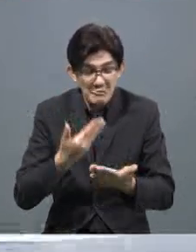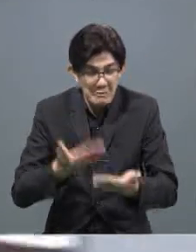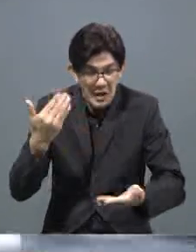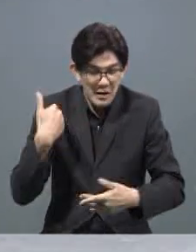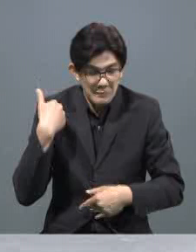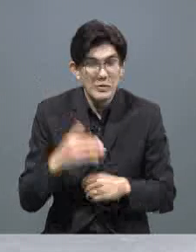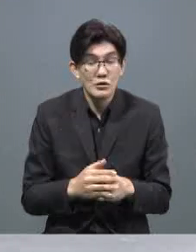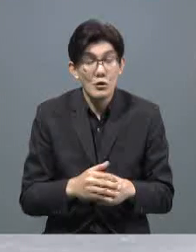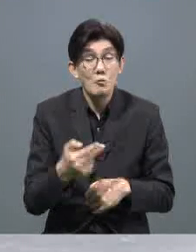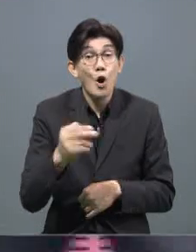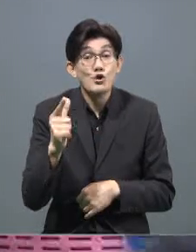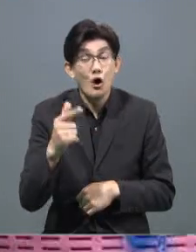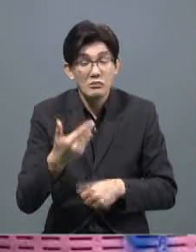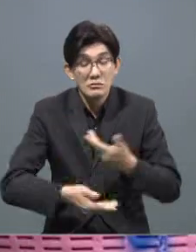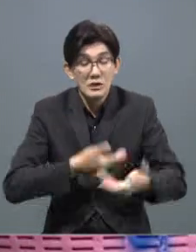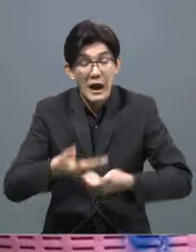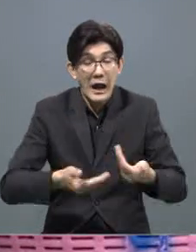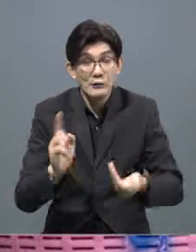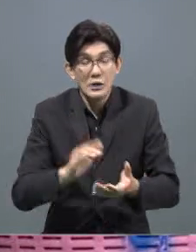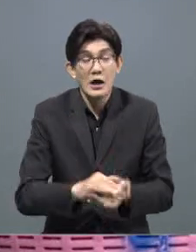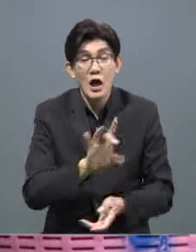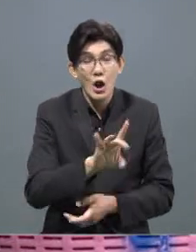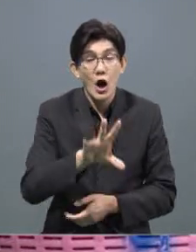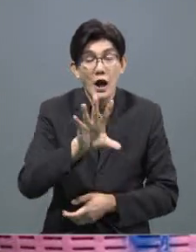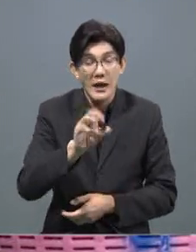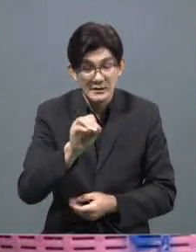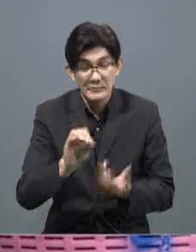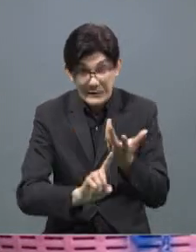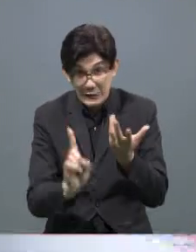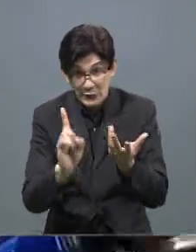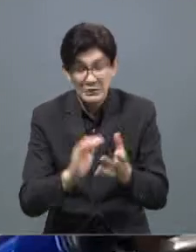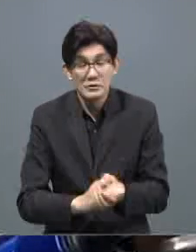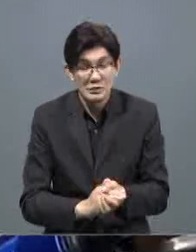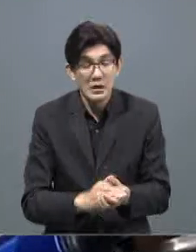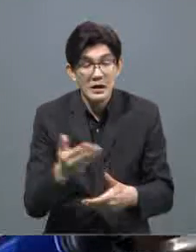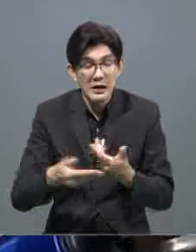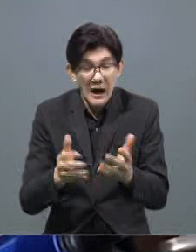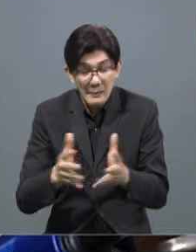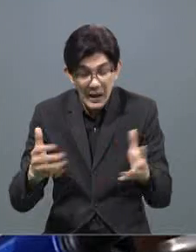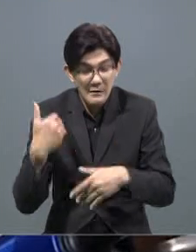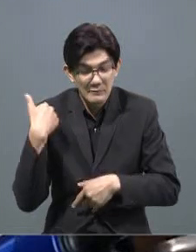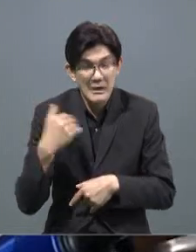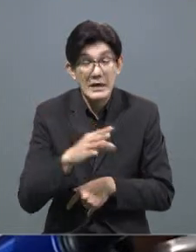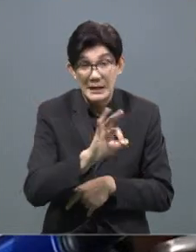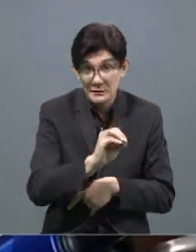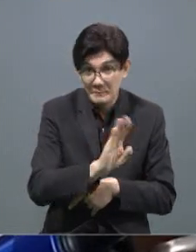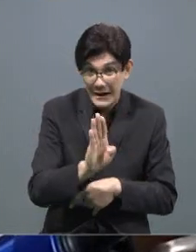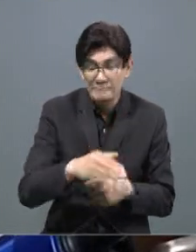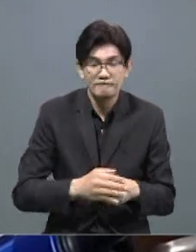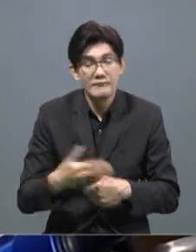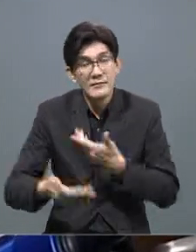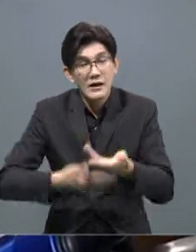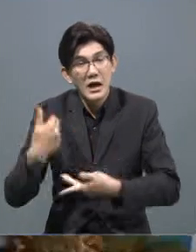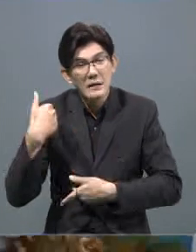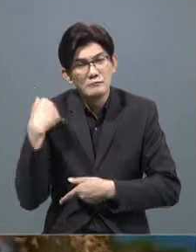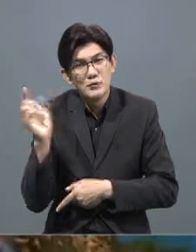หมอนทองเนี่ยราคาขายปลีกอยู่ที่ 150บาทต่อกิลนะครับส่วนขายส่งอยู่ที่ 90บาทต่อกิลแต่พ่อค้าแม่ค้าส่วนใหญ่